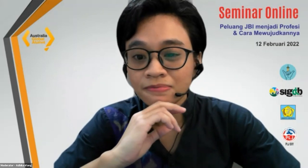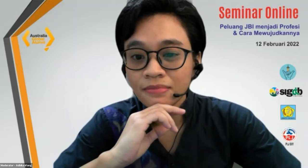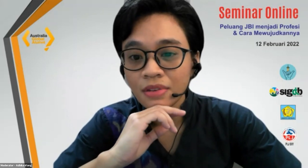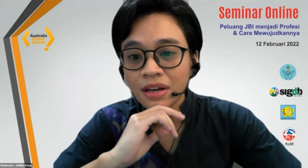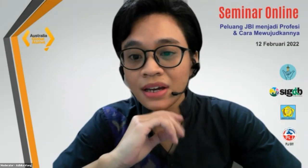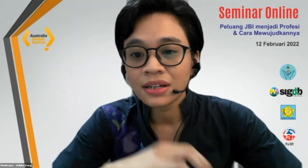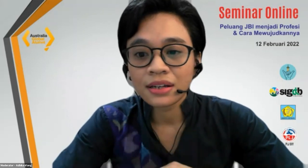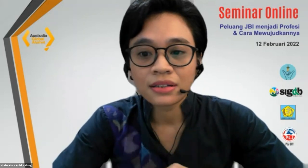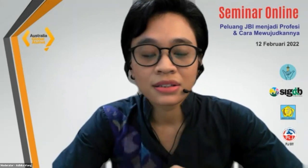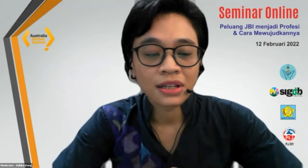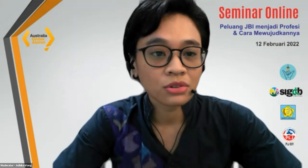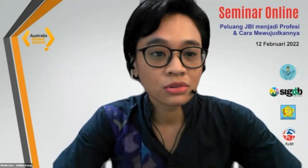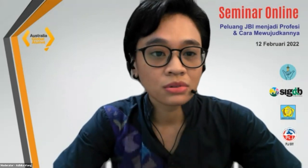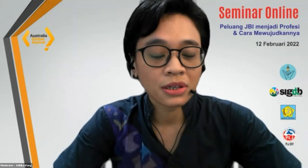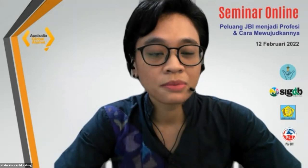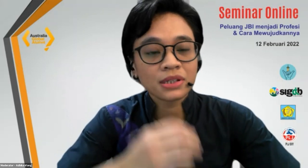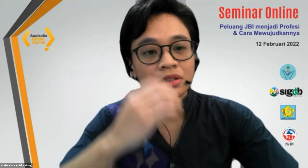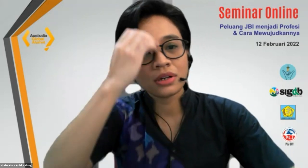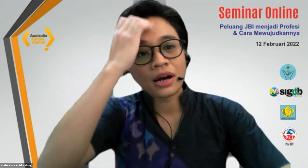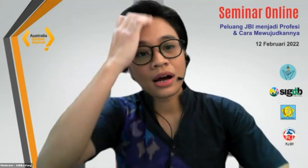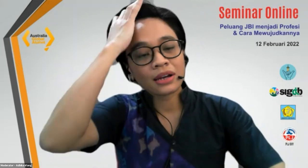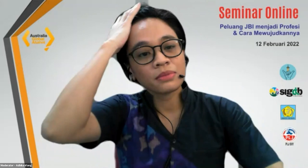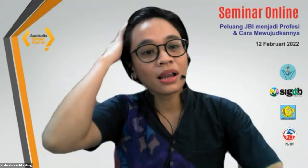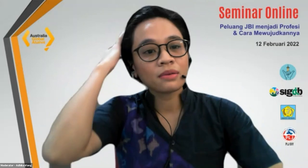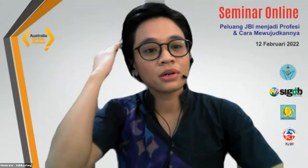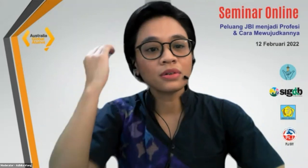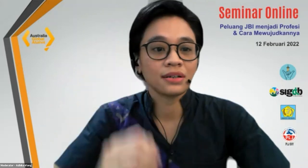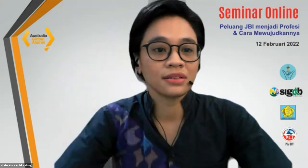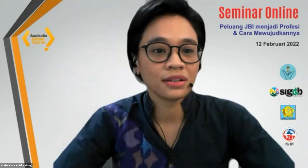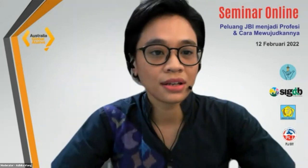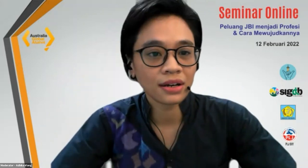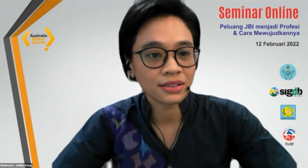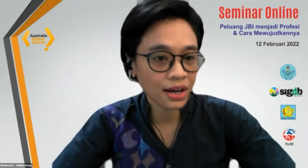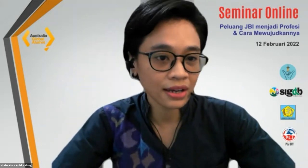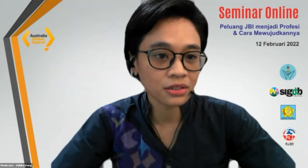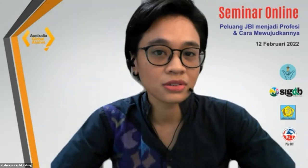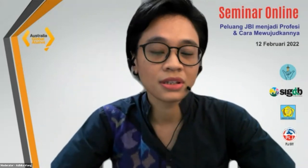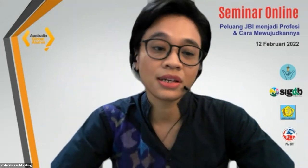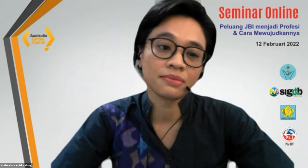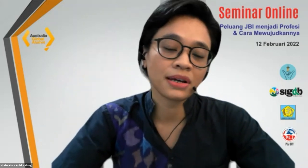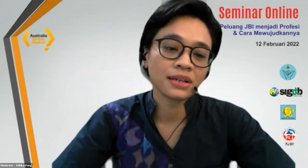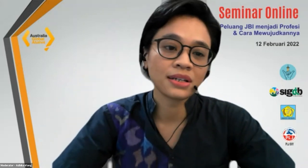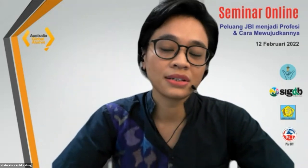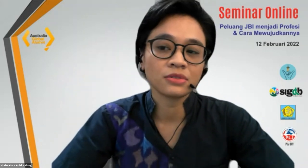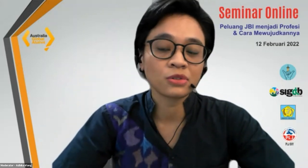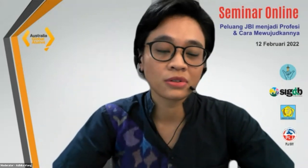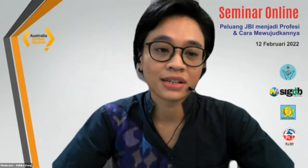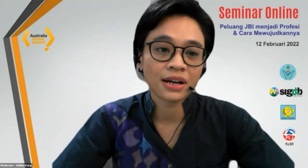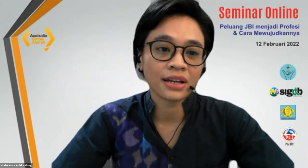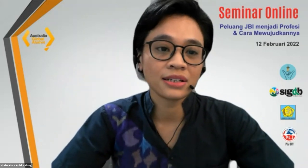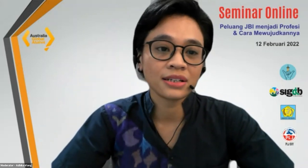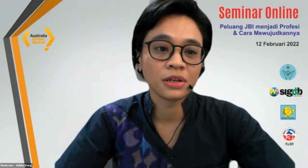di sini ya dan Selain itu mungkin masa juga akan lebih dalam mengulik tentang skkni itu sendiri baik dari